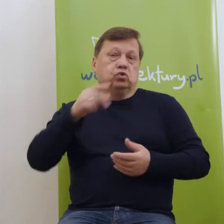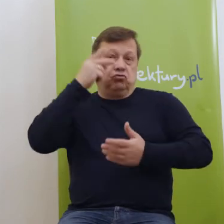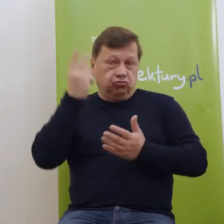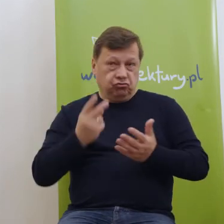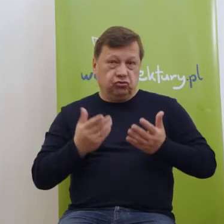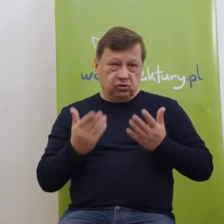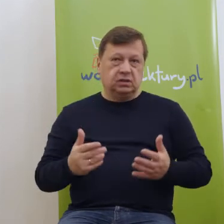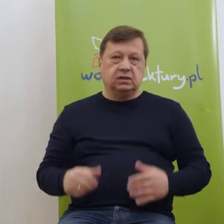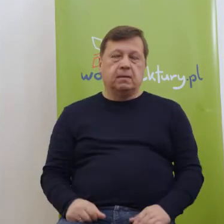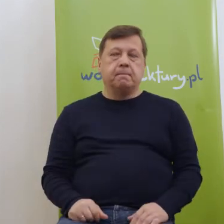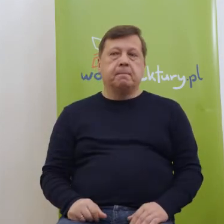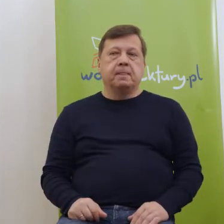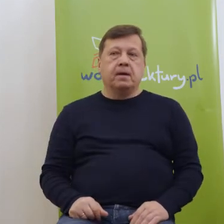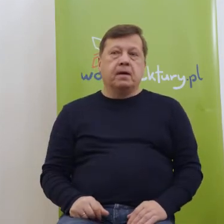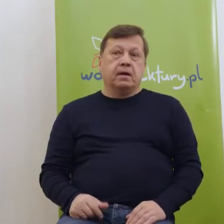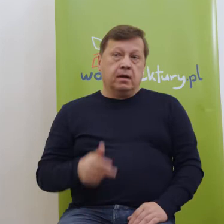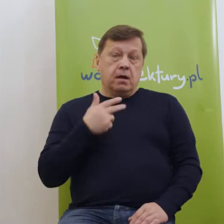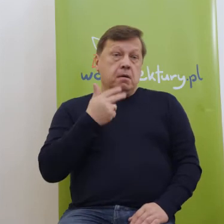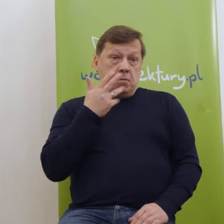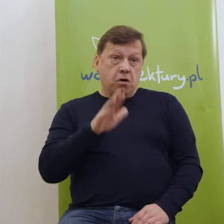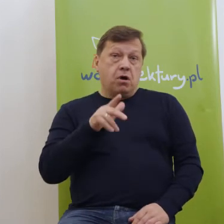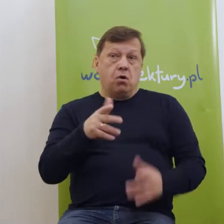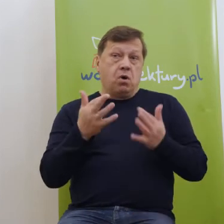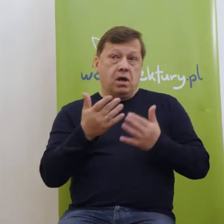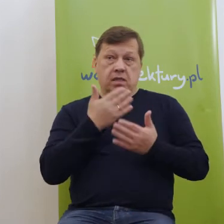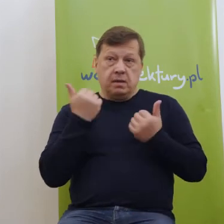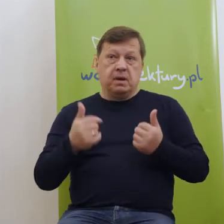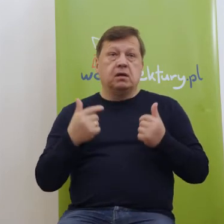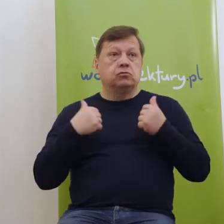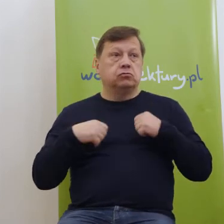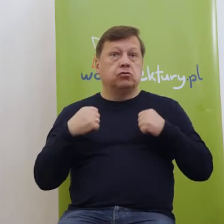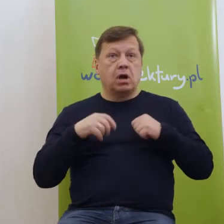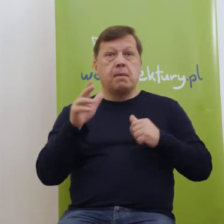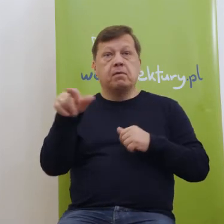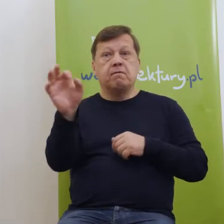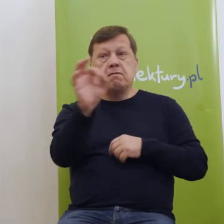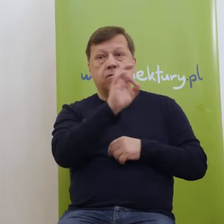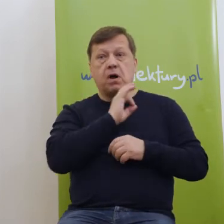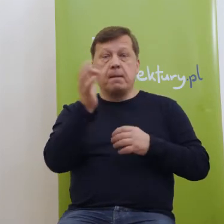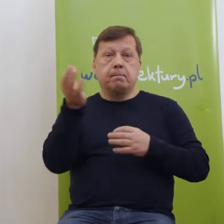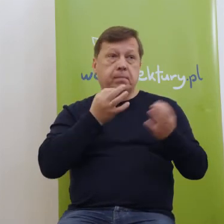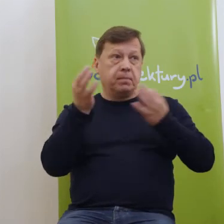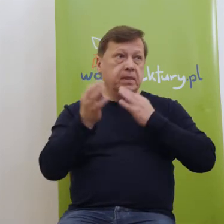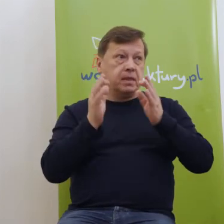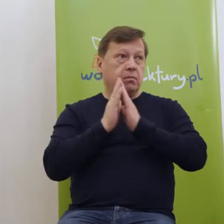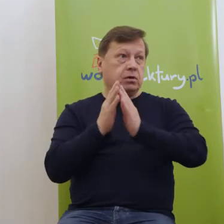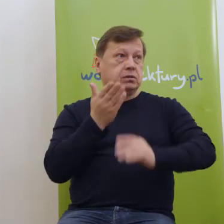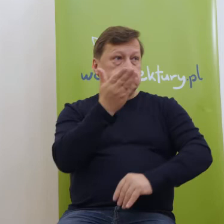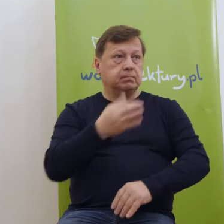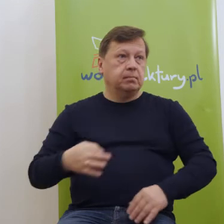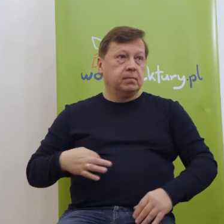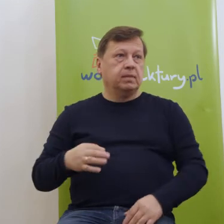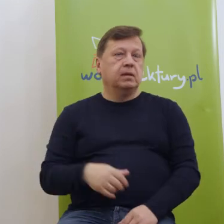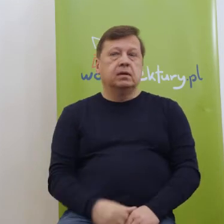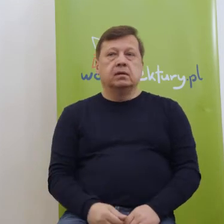ostatni rok nam to pokazał, że trudno. Ja chciałam powiedzieć, cały czas czekam, jeśli ktoś ma pytania, to proszę zadawać. Tak, tutaj